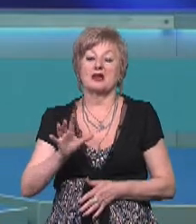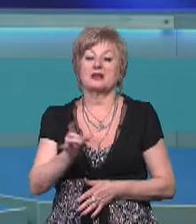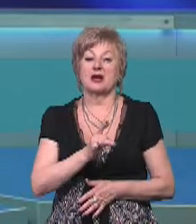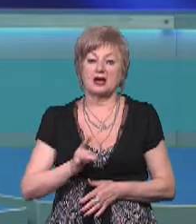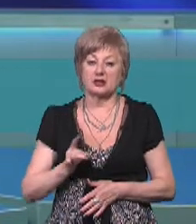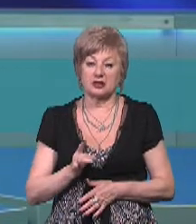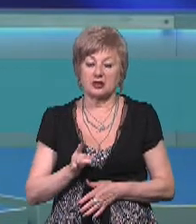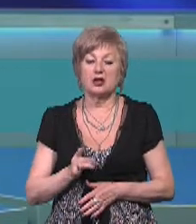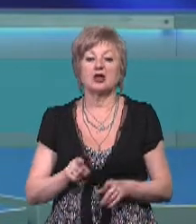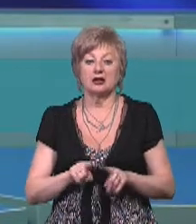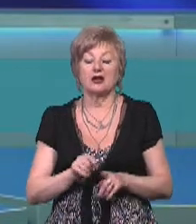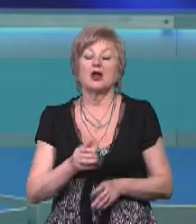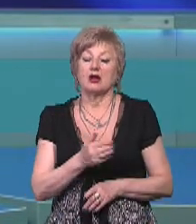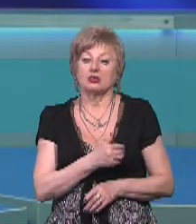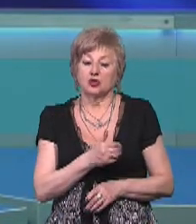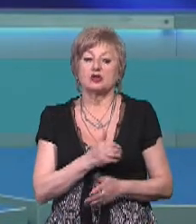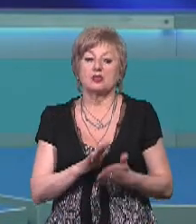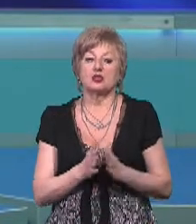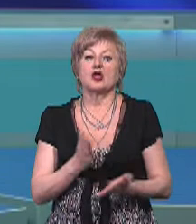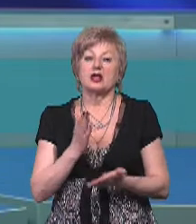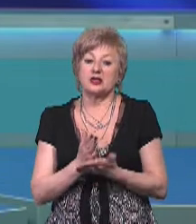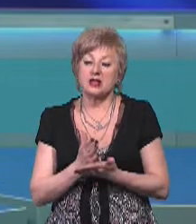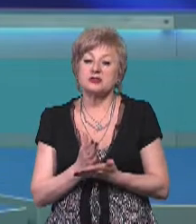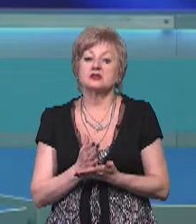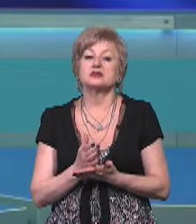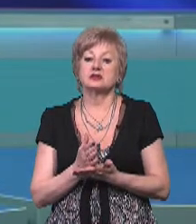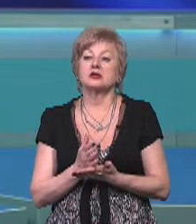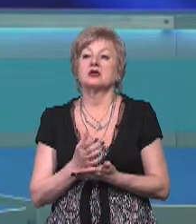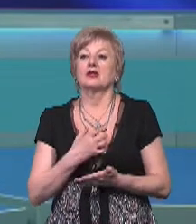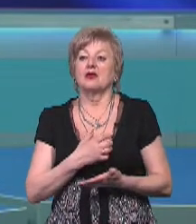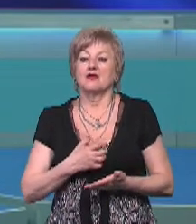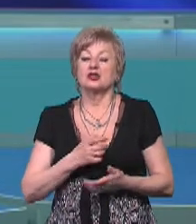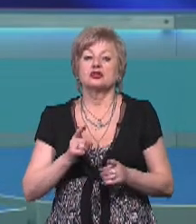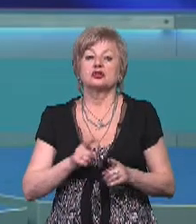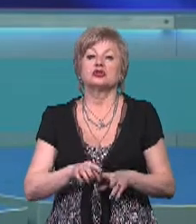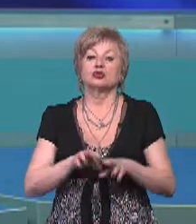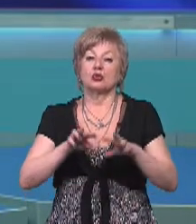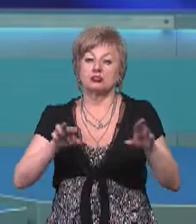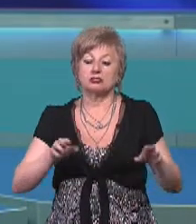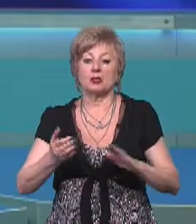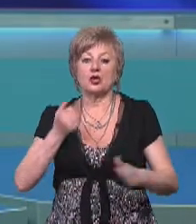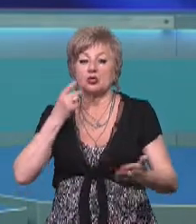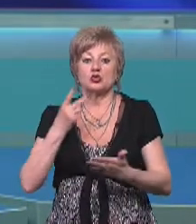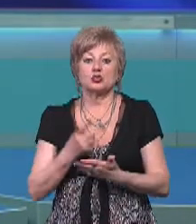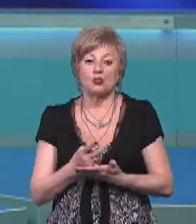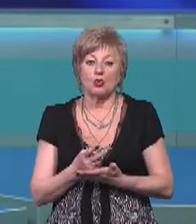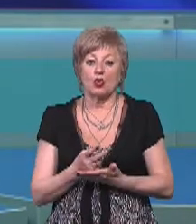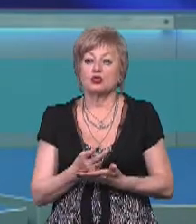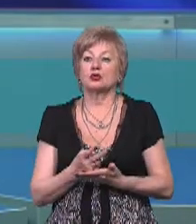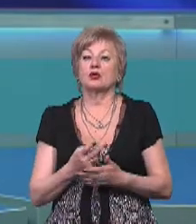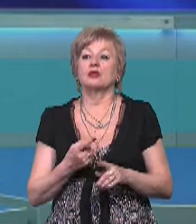така виважена позиція, тому що є критерії до районного рівня, які передбачені в законопроєкті про